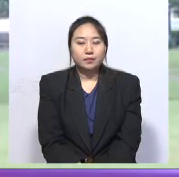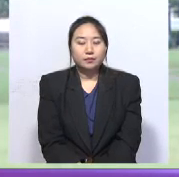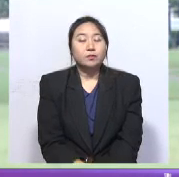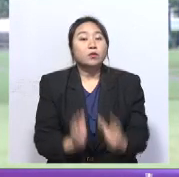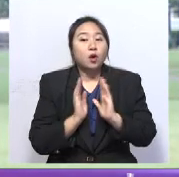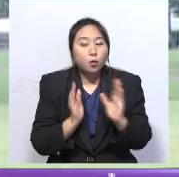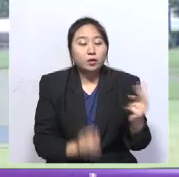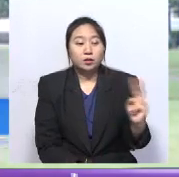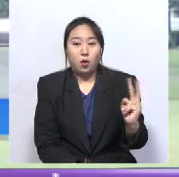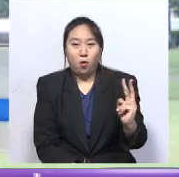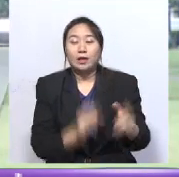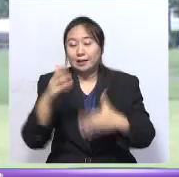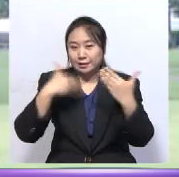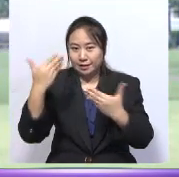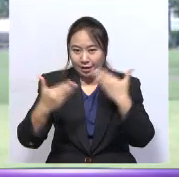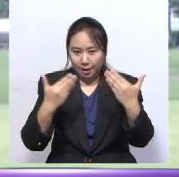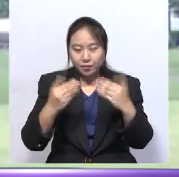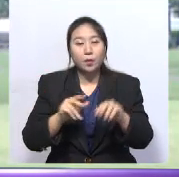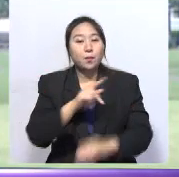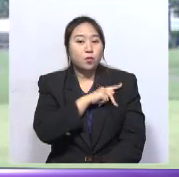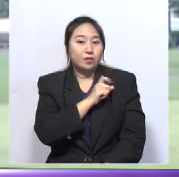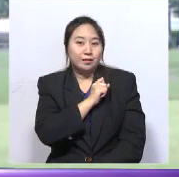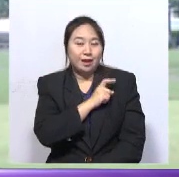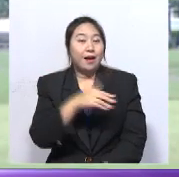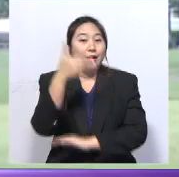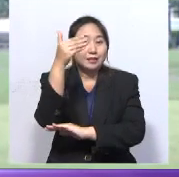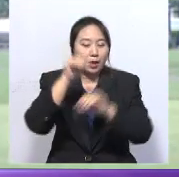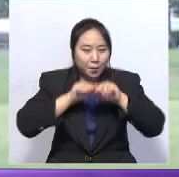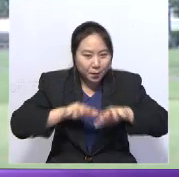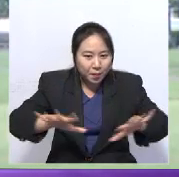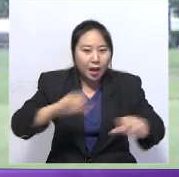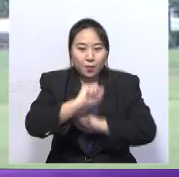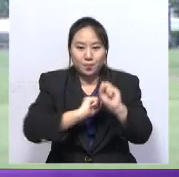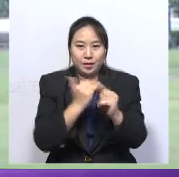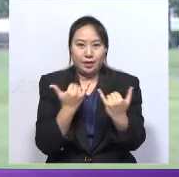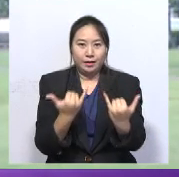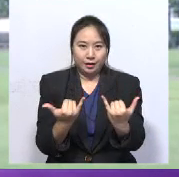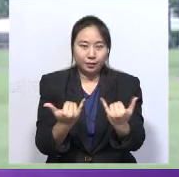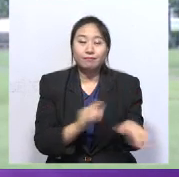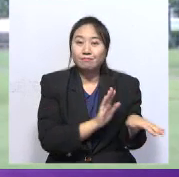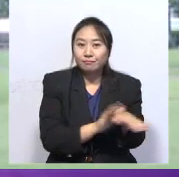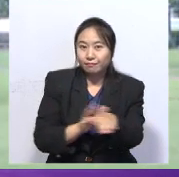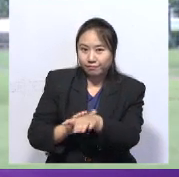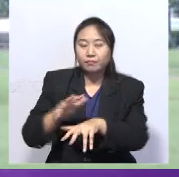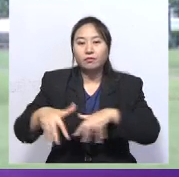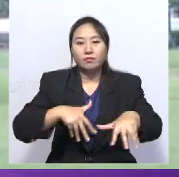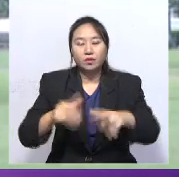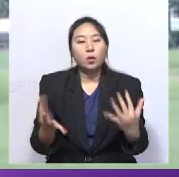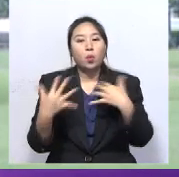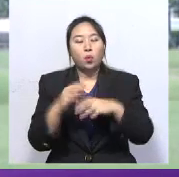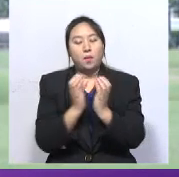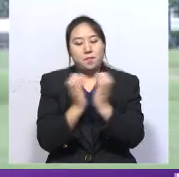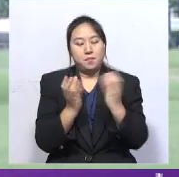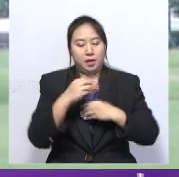ขอบคุณทั้งสองท่านครับสำหรับกิจกรรมเผยแผ่พระพุทธศาสนาแห่งชาติในวันมาฆบูชาของปีนี้นะครับก็ได้เน้นย้ำเชิญชวนประชาชนครับร่วมปฏิบัติธร